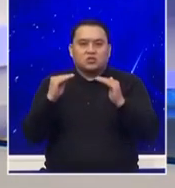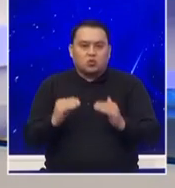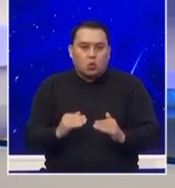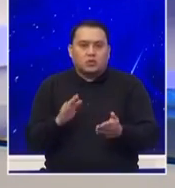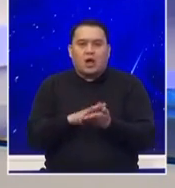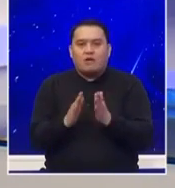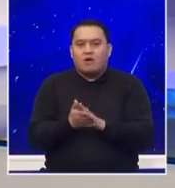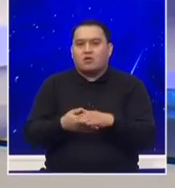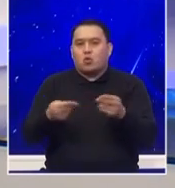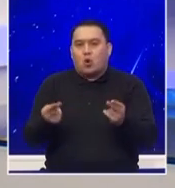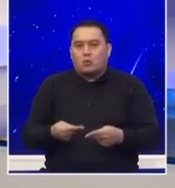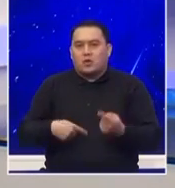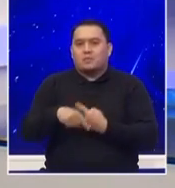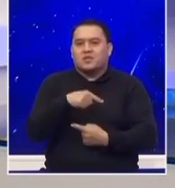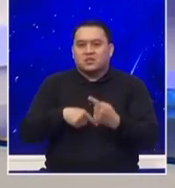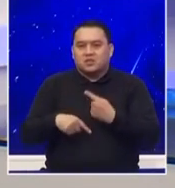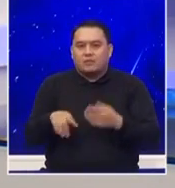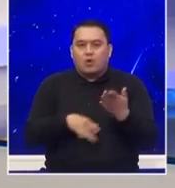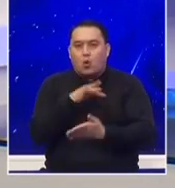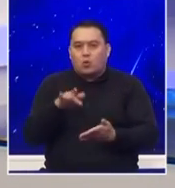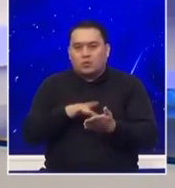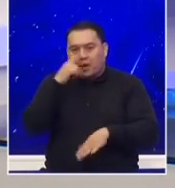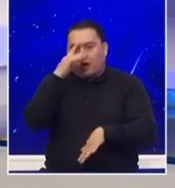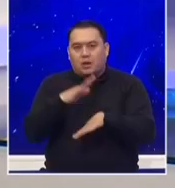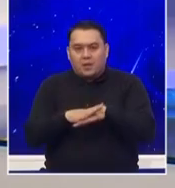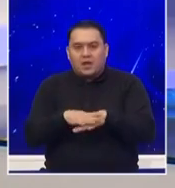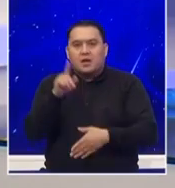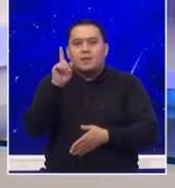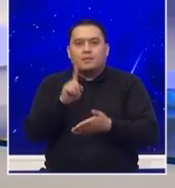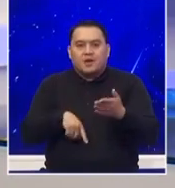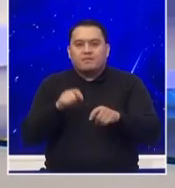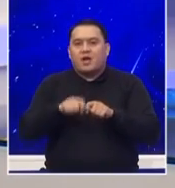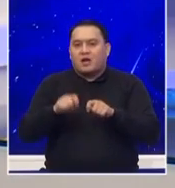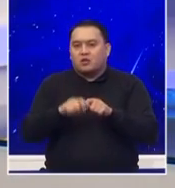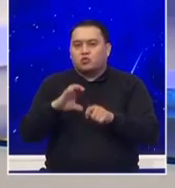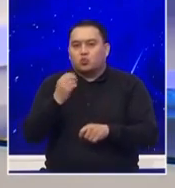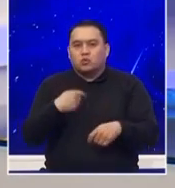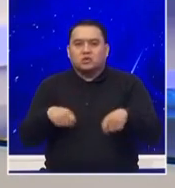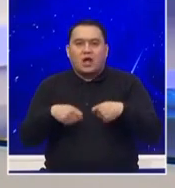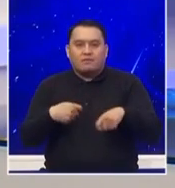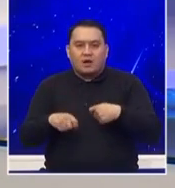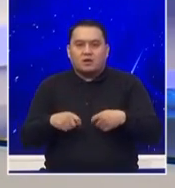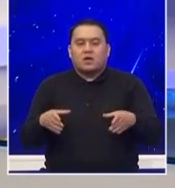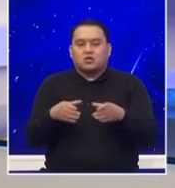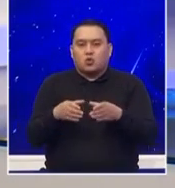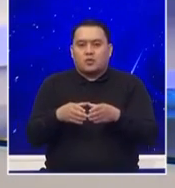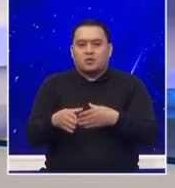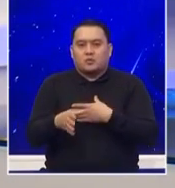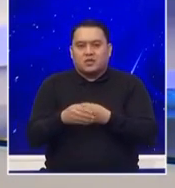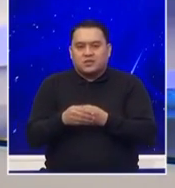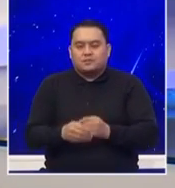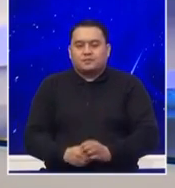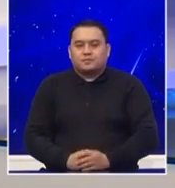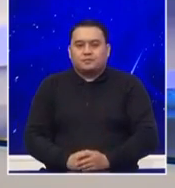основе договоренности между предпринимателями и городским акиматом. Проверить наличие цены на социальные товары отправилась и наша съемочная